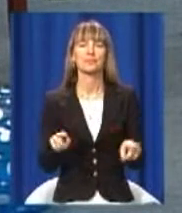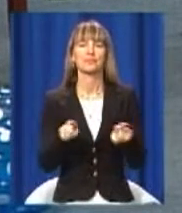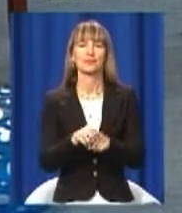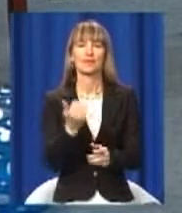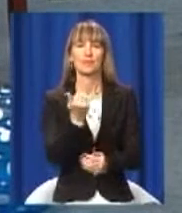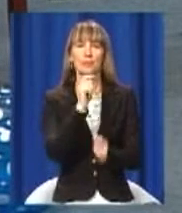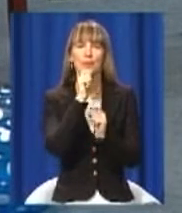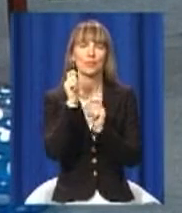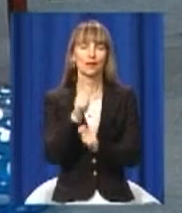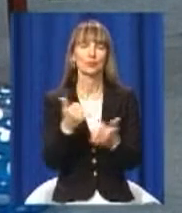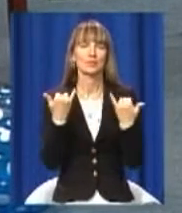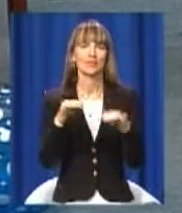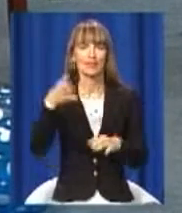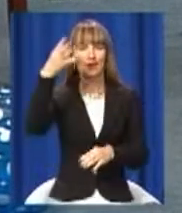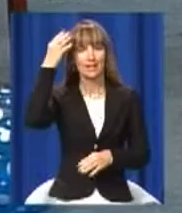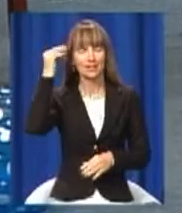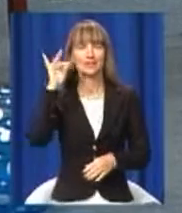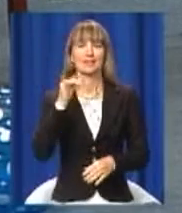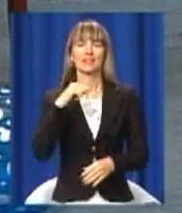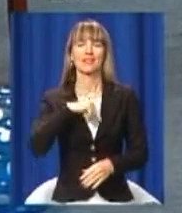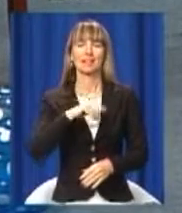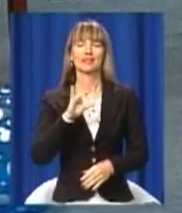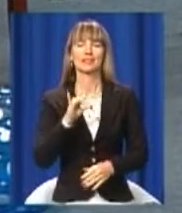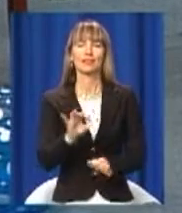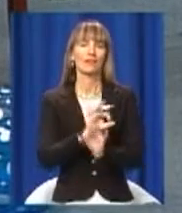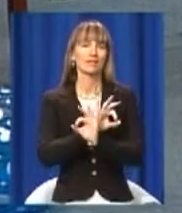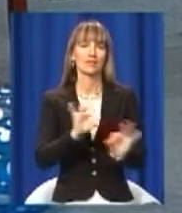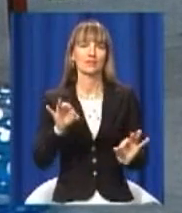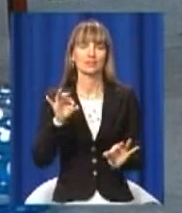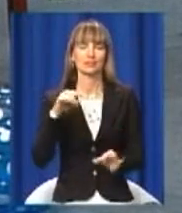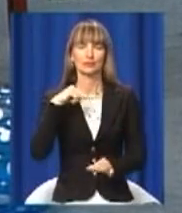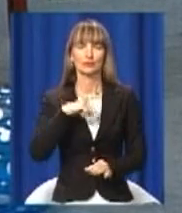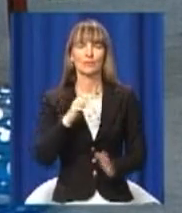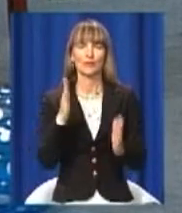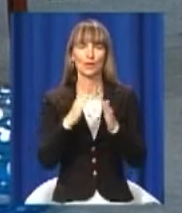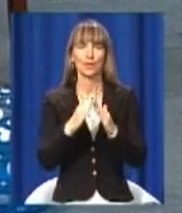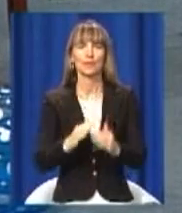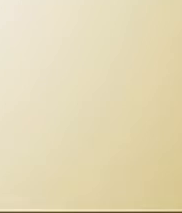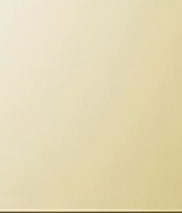також вам подарує неперевершені враження, настрій та чудову атмосферу в будинку.